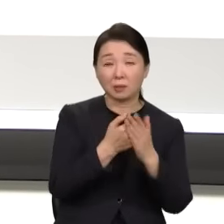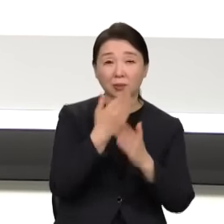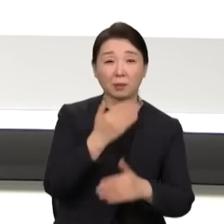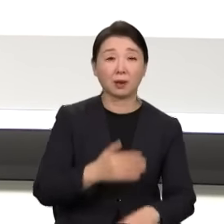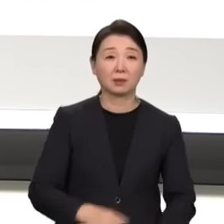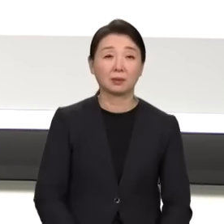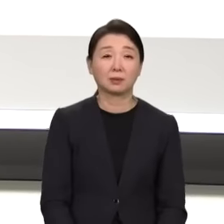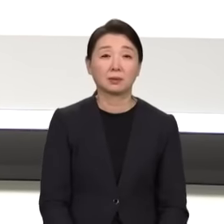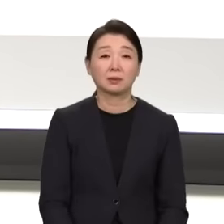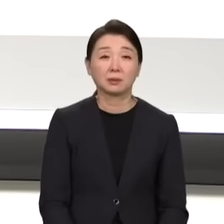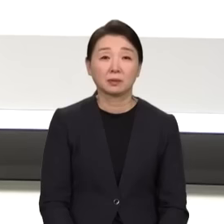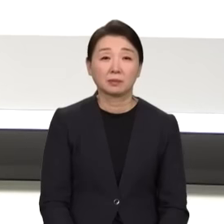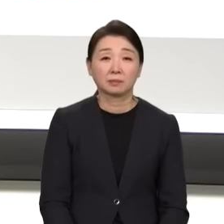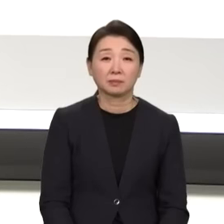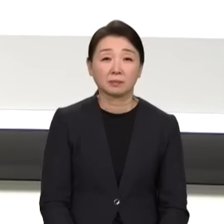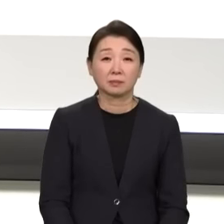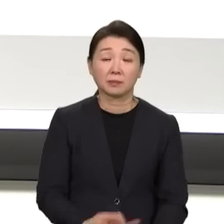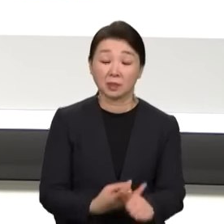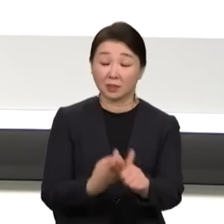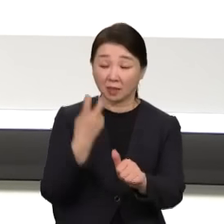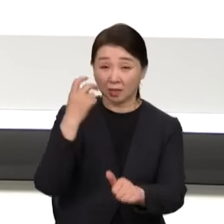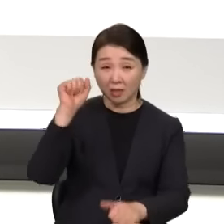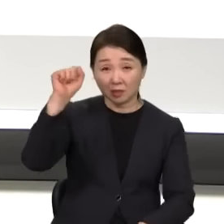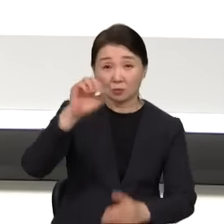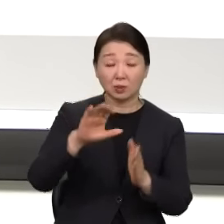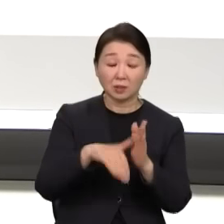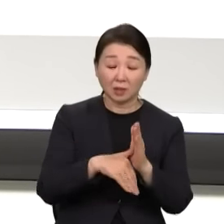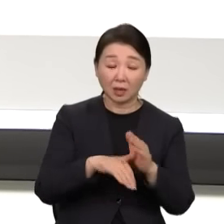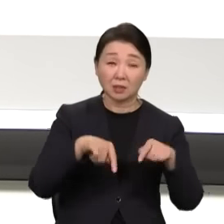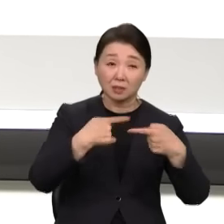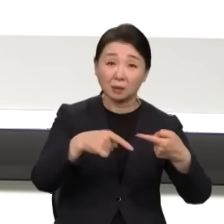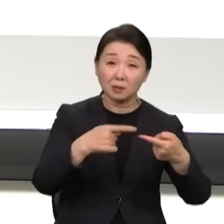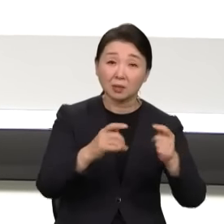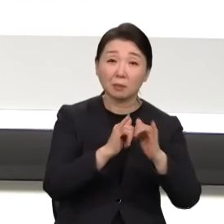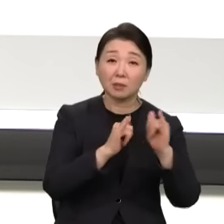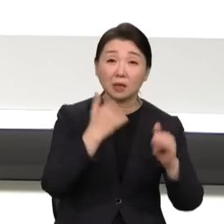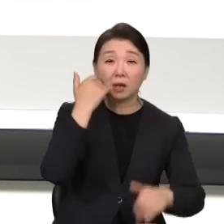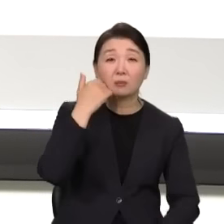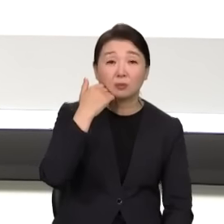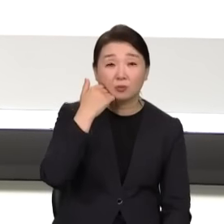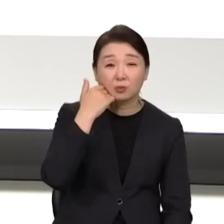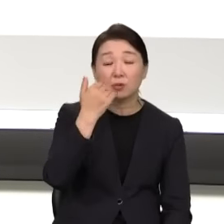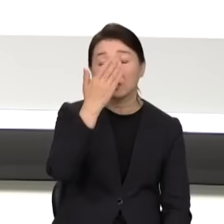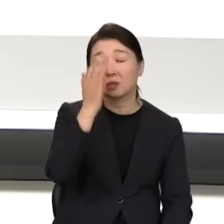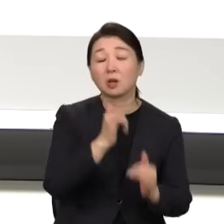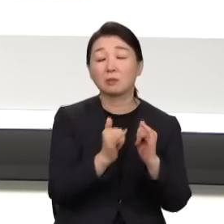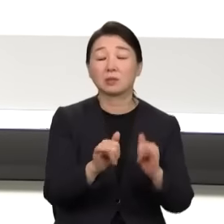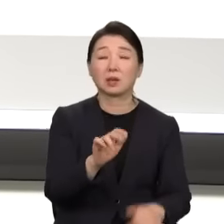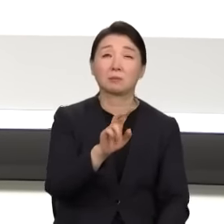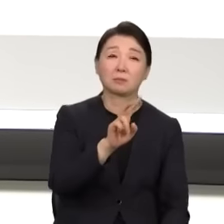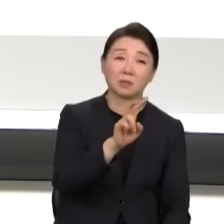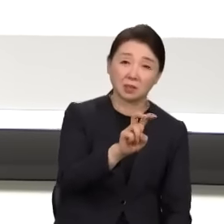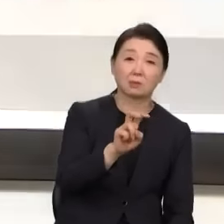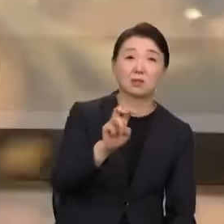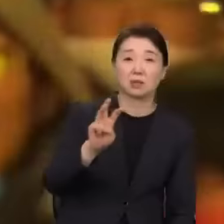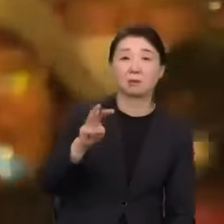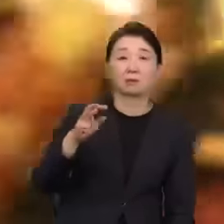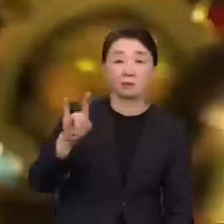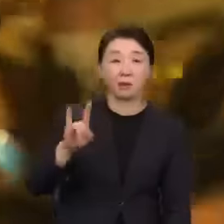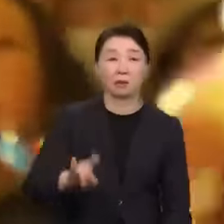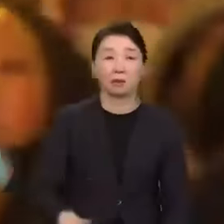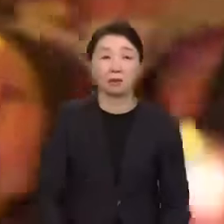나오고 있습니다 자 실제로 이번에 지금 탄핵 시위에 계속 참여하고 있는 상당수가 2030 젊은층으로 지금 보이고